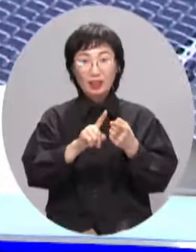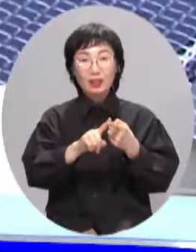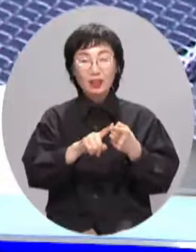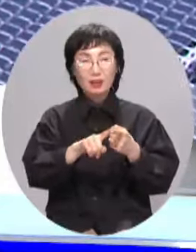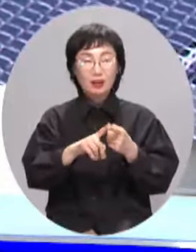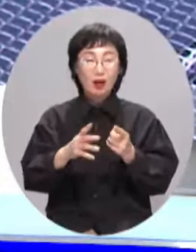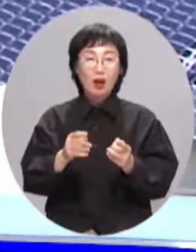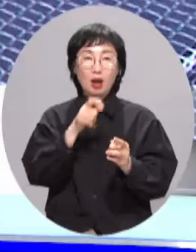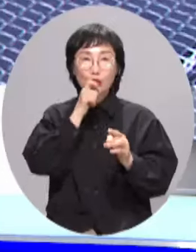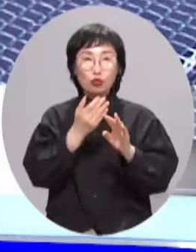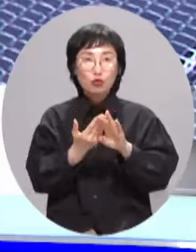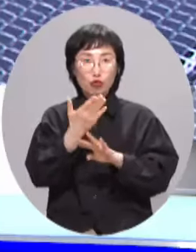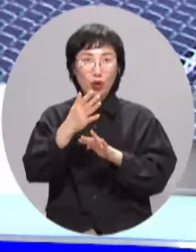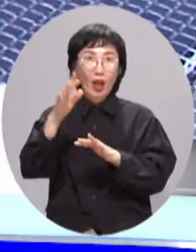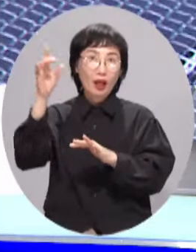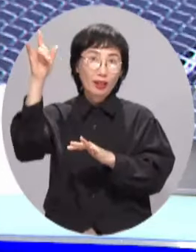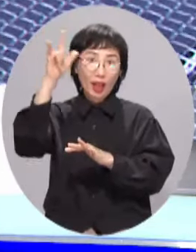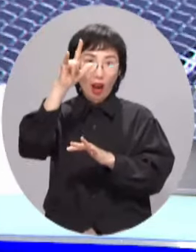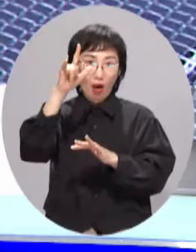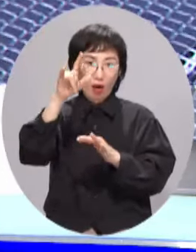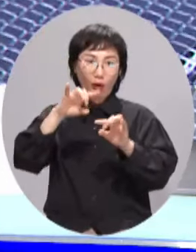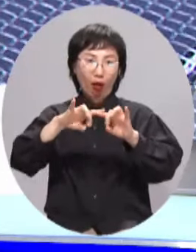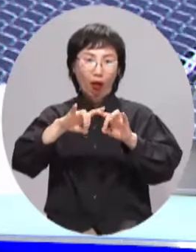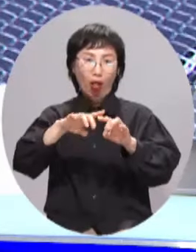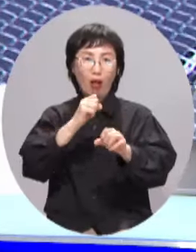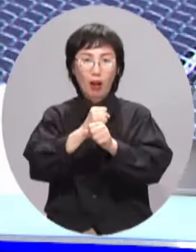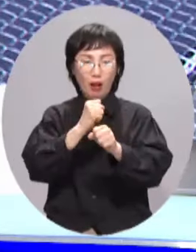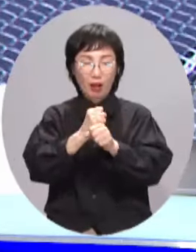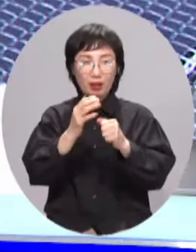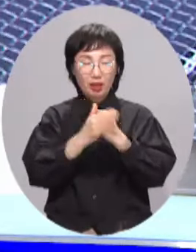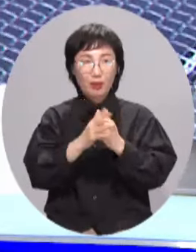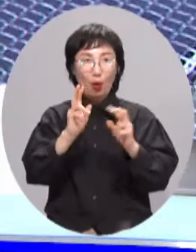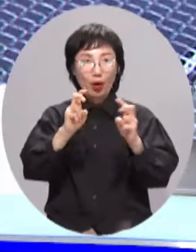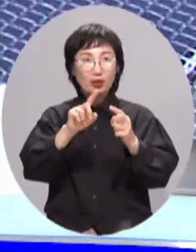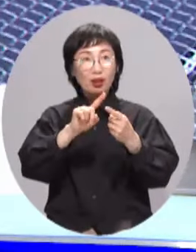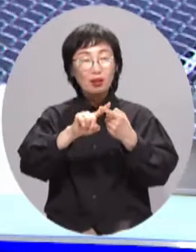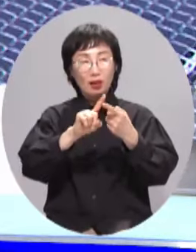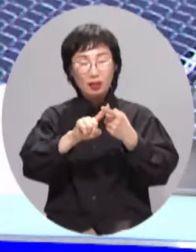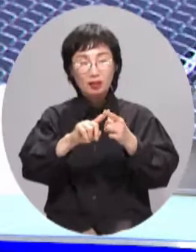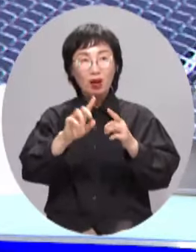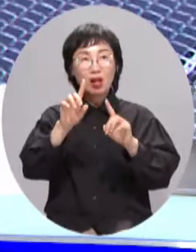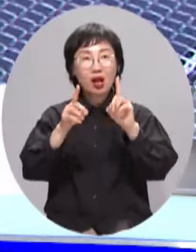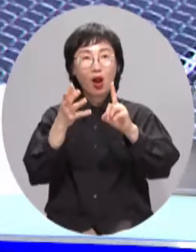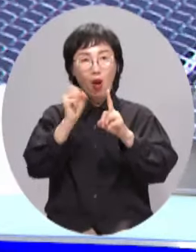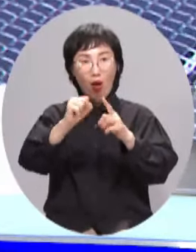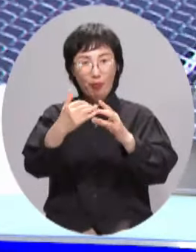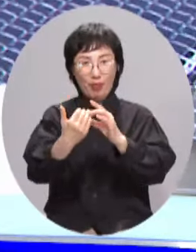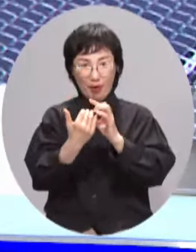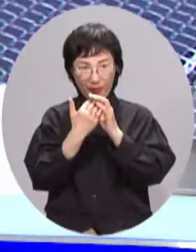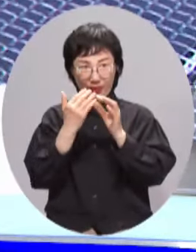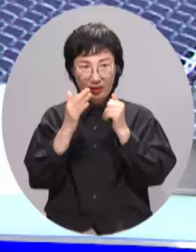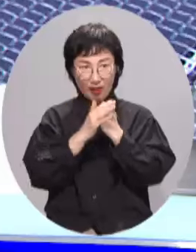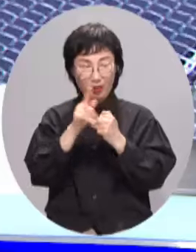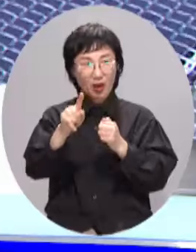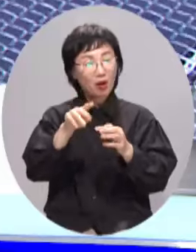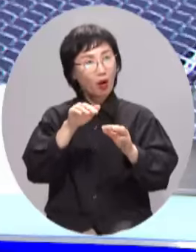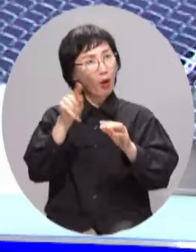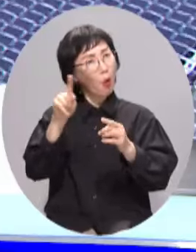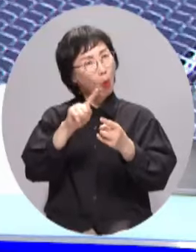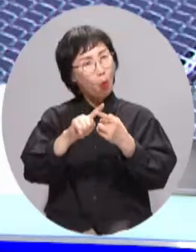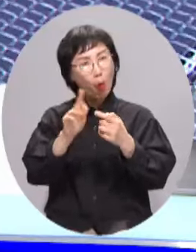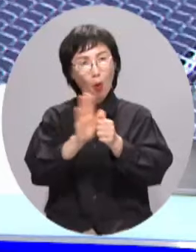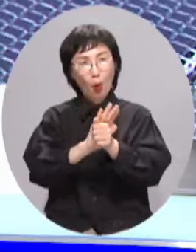청탁을 해주는 대가로 업자로부터 1억 원을 받아 챙긴 혐의로 알려졌는데요 현역 의원이 로비 대상 아니었냐 말까지